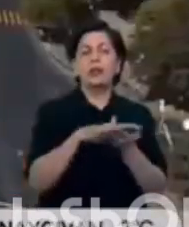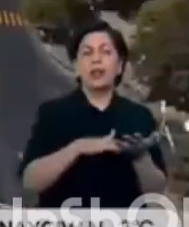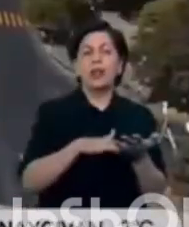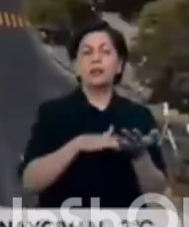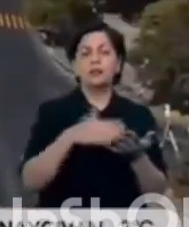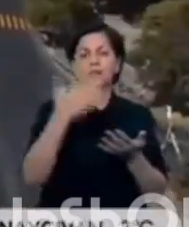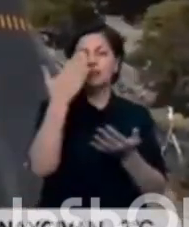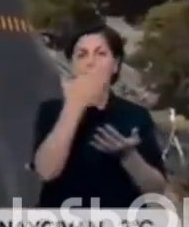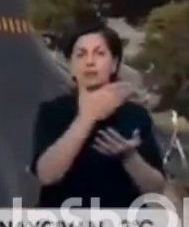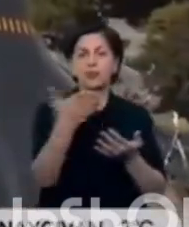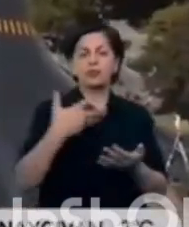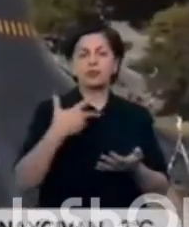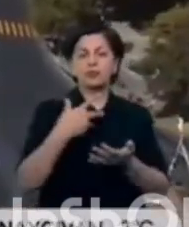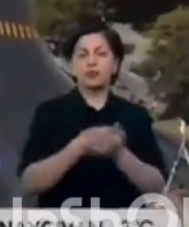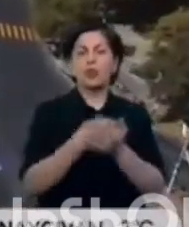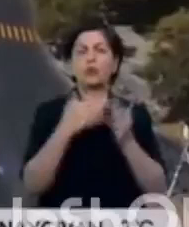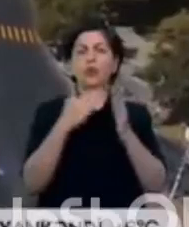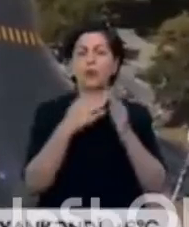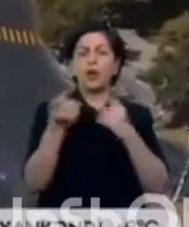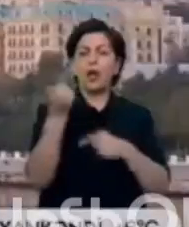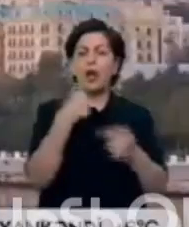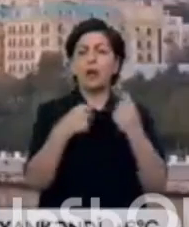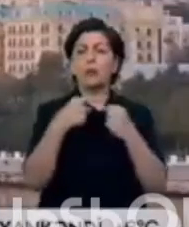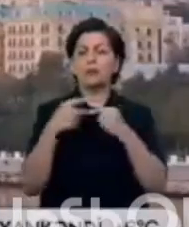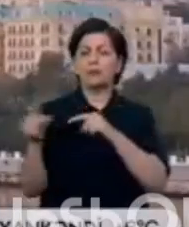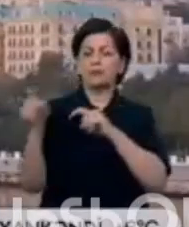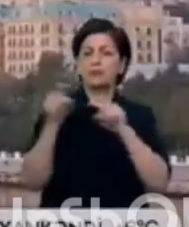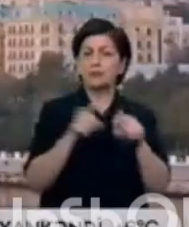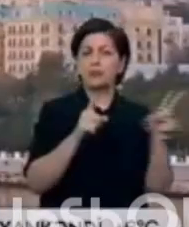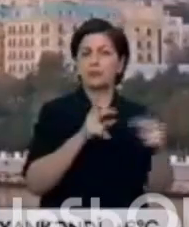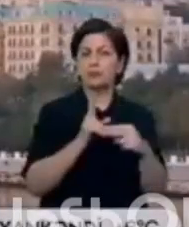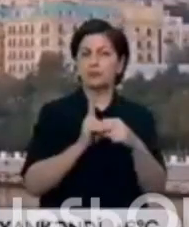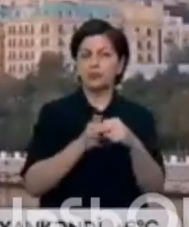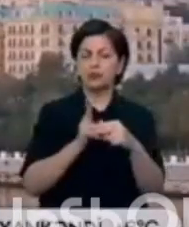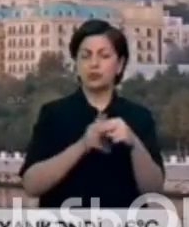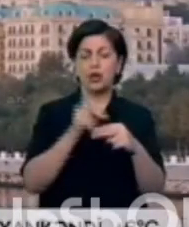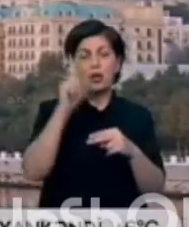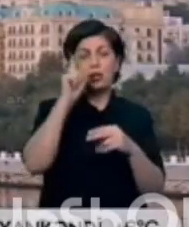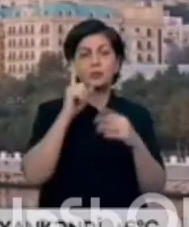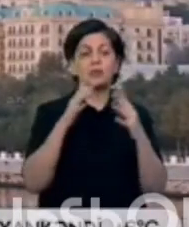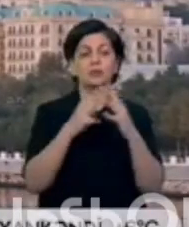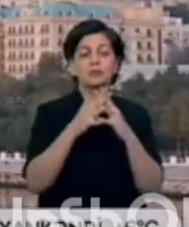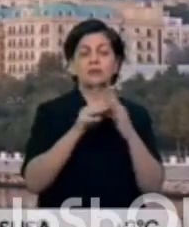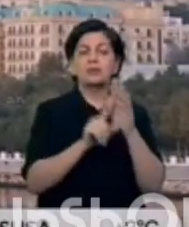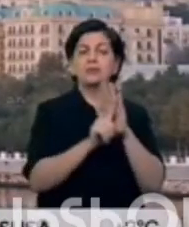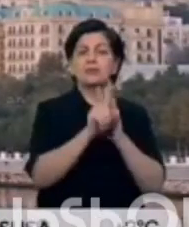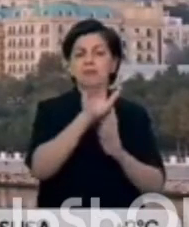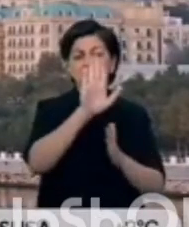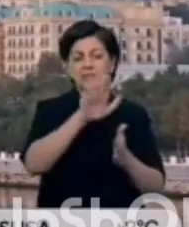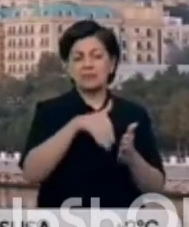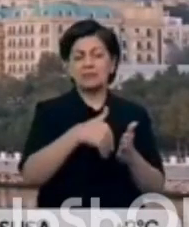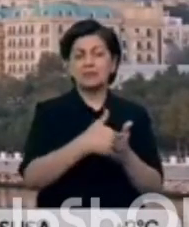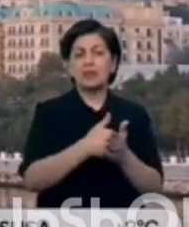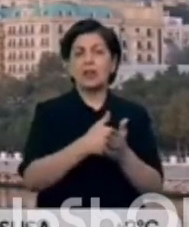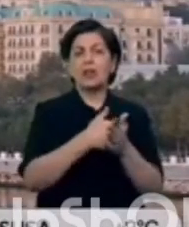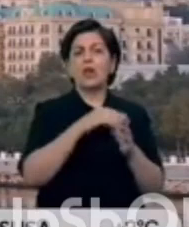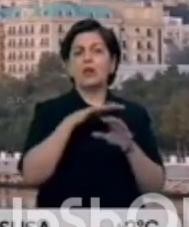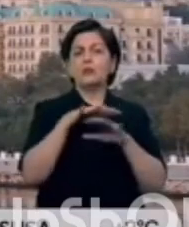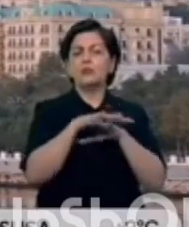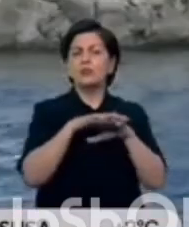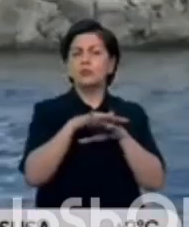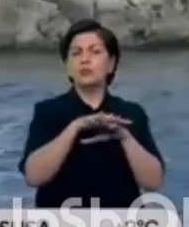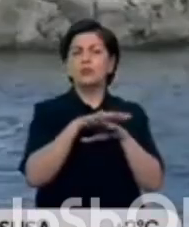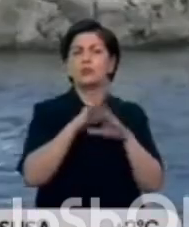cümlədən insanların öz yurt yuvalarına qayıtmasına mane olur. Azərbaycan münaqişənin ilk günlərindən beynəlxalq ictimaiyyətin diqqətini belə məqamlara